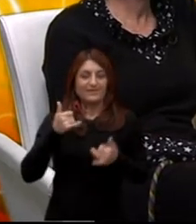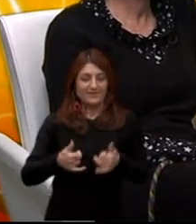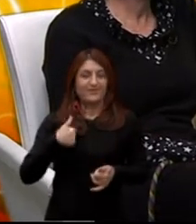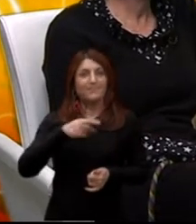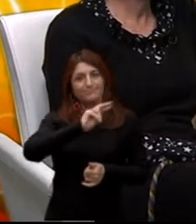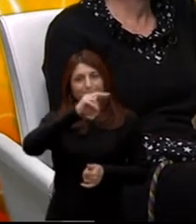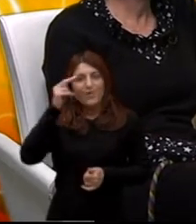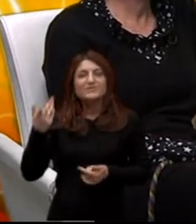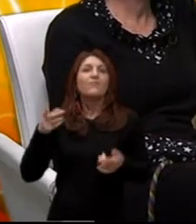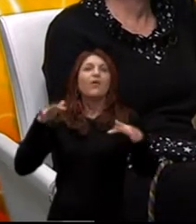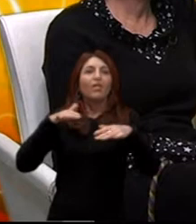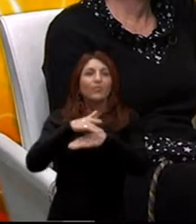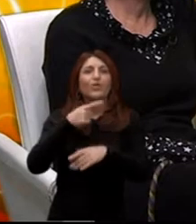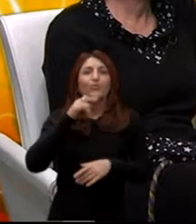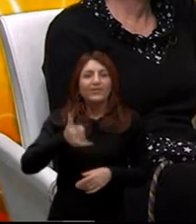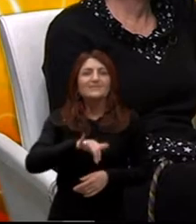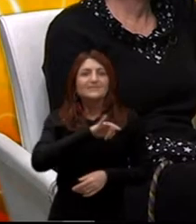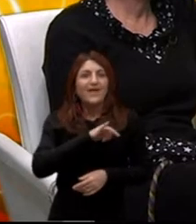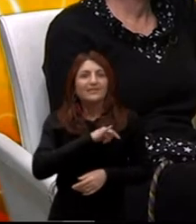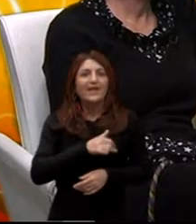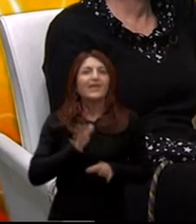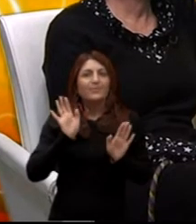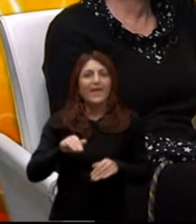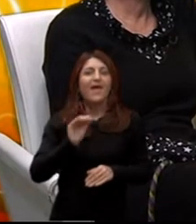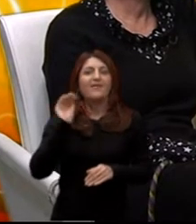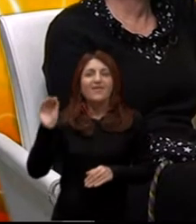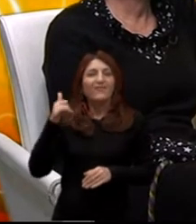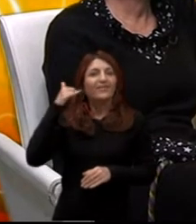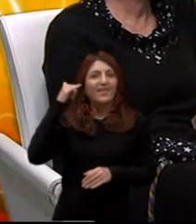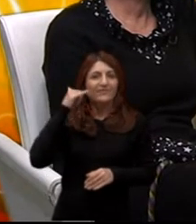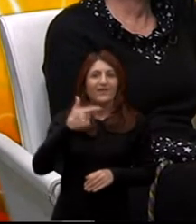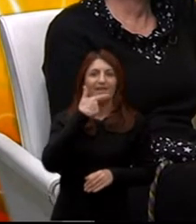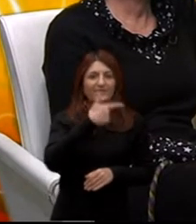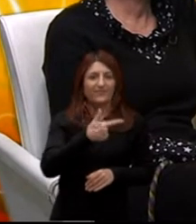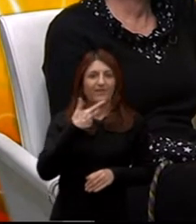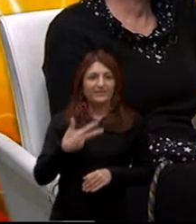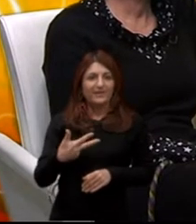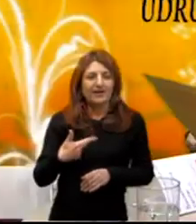pozivam građane, sve koji su zainteresirani, da se jave na telefon